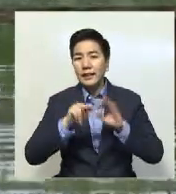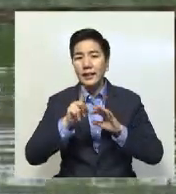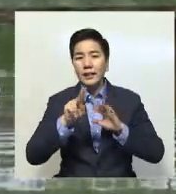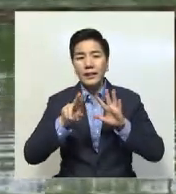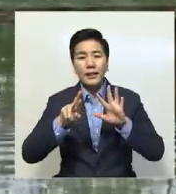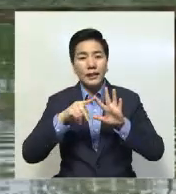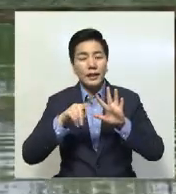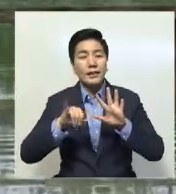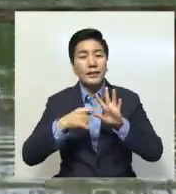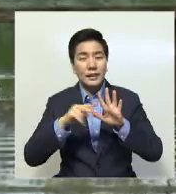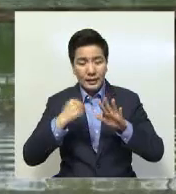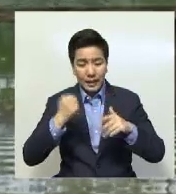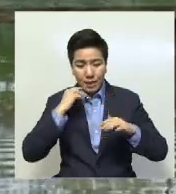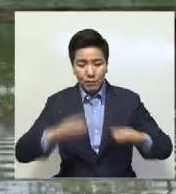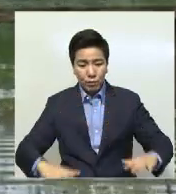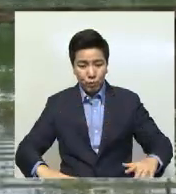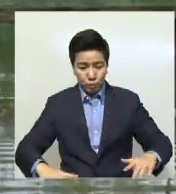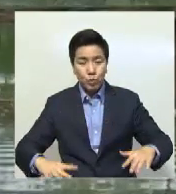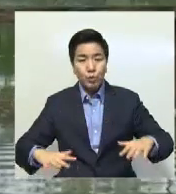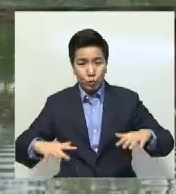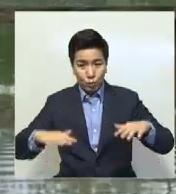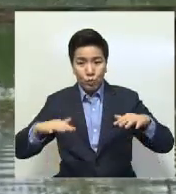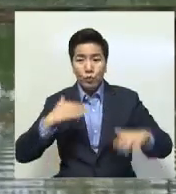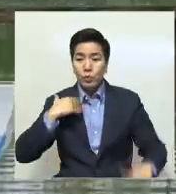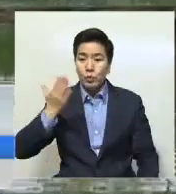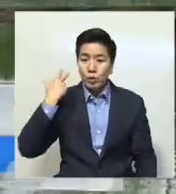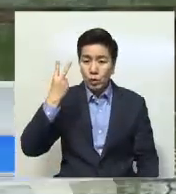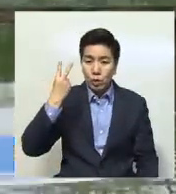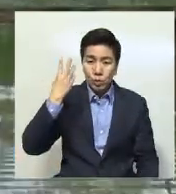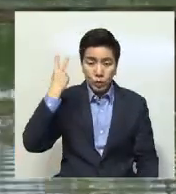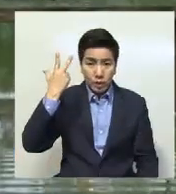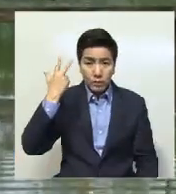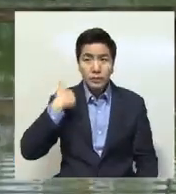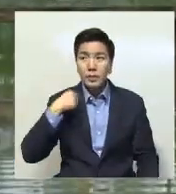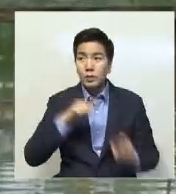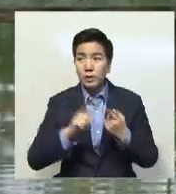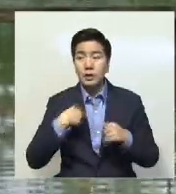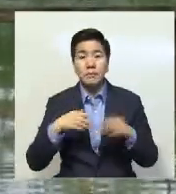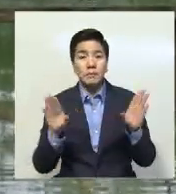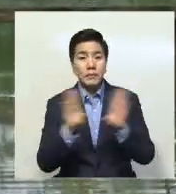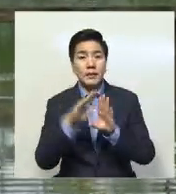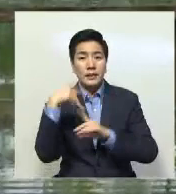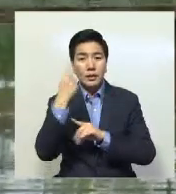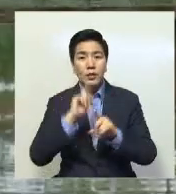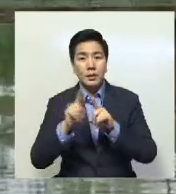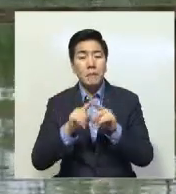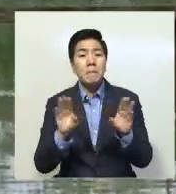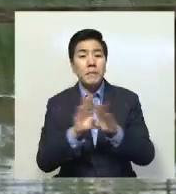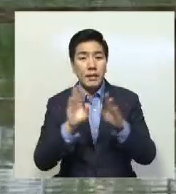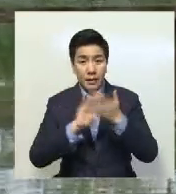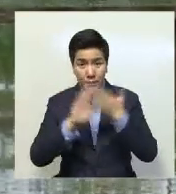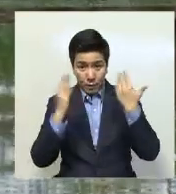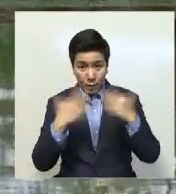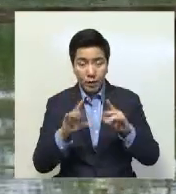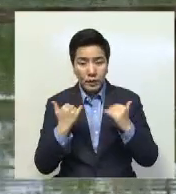น้ำเริ่มท่วมขึ้นมาเป็นจำนวนมากค่ะโดยเมื่อ 2-3 วันก่อนค่ะทางอุทยานก็ได้มีการปิดการท่องเที่ยวเป็นที่เรียบร้อยแล้วเ